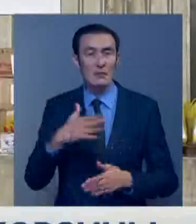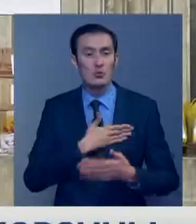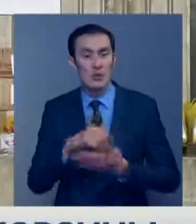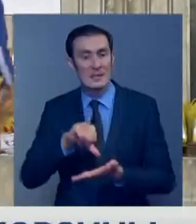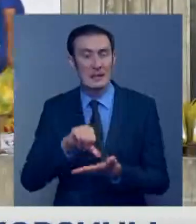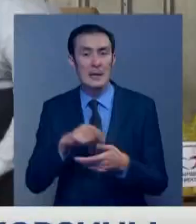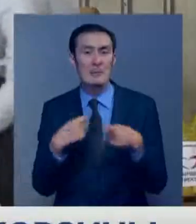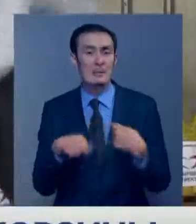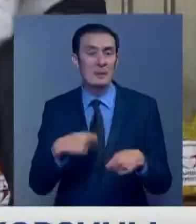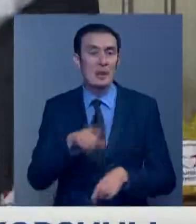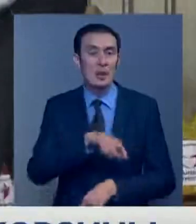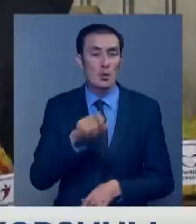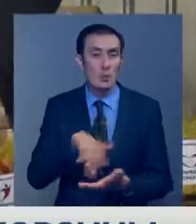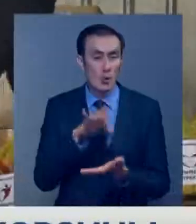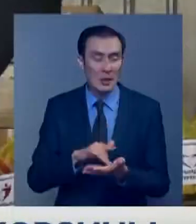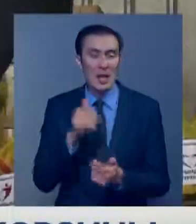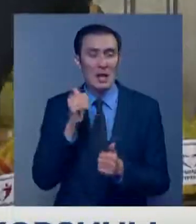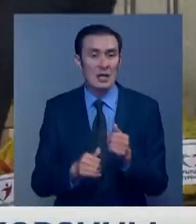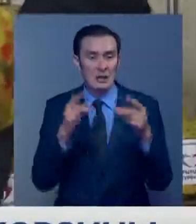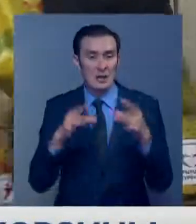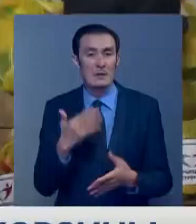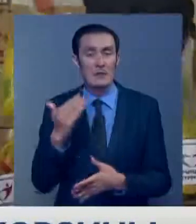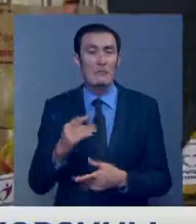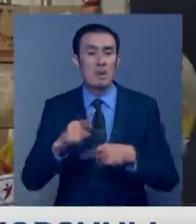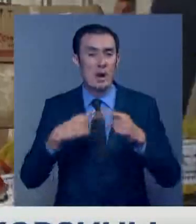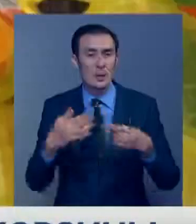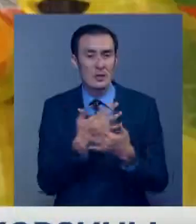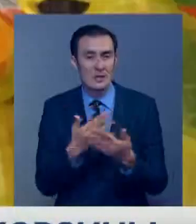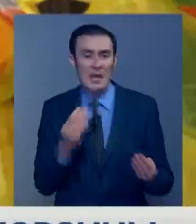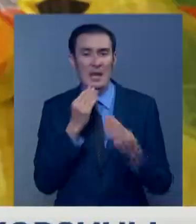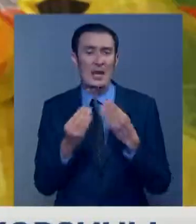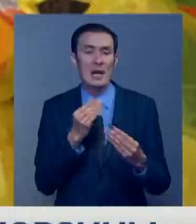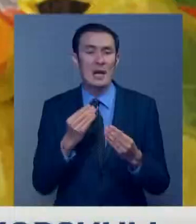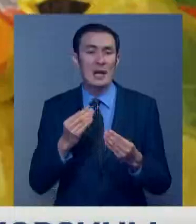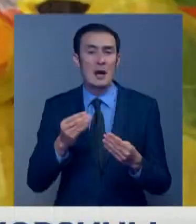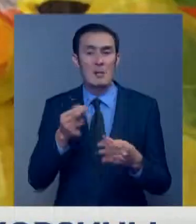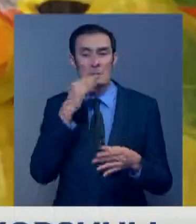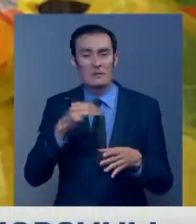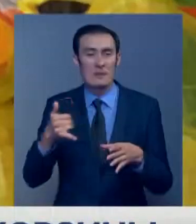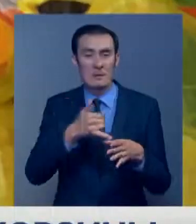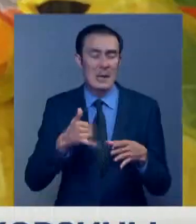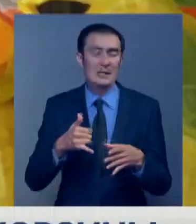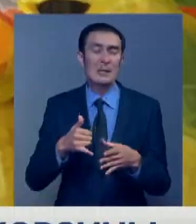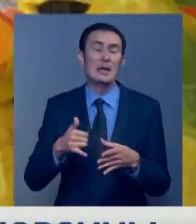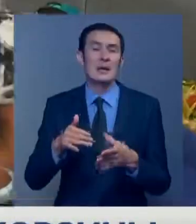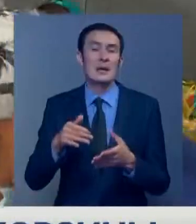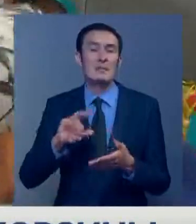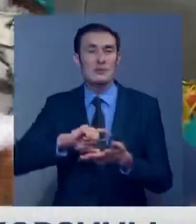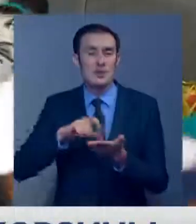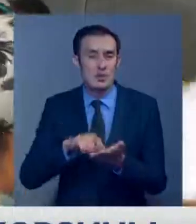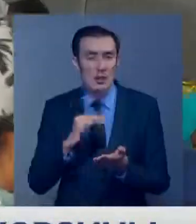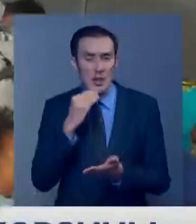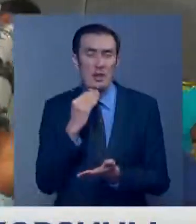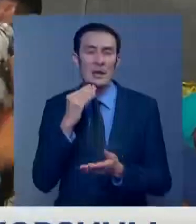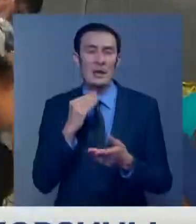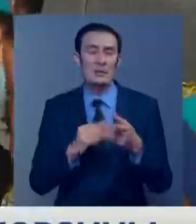приняли участие предприниматели города. Каждая корзина состоит из макаронных изделий, круп, подсолнечного масла, чая, печенья, муки и молока. По